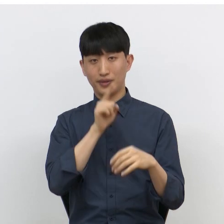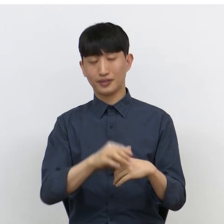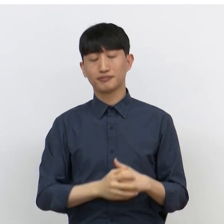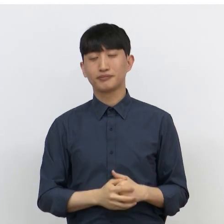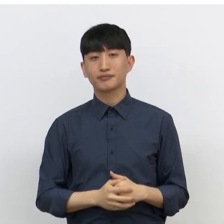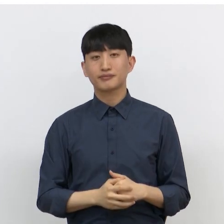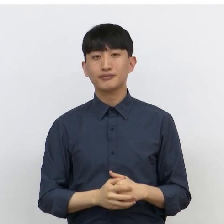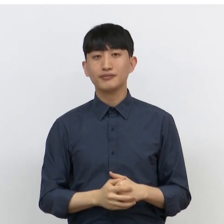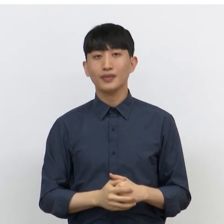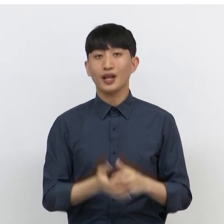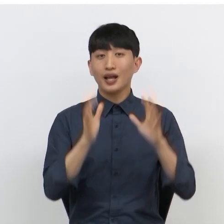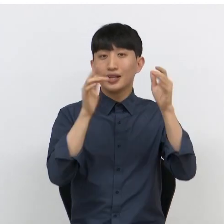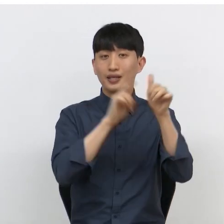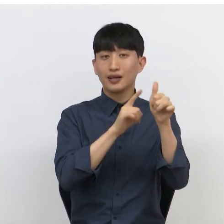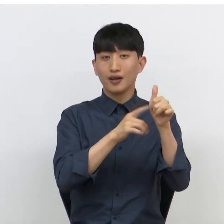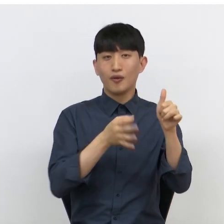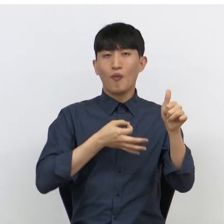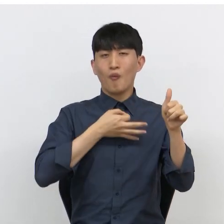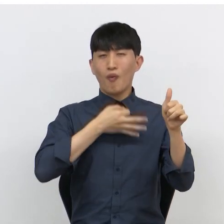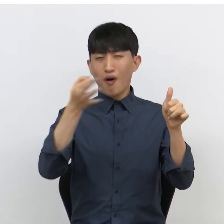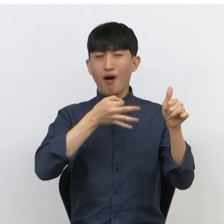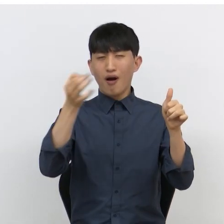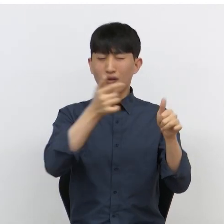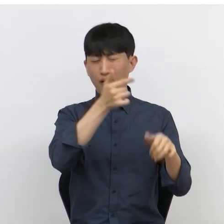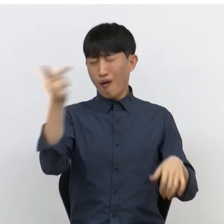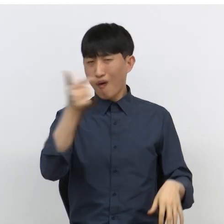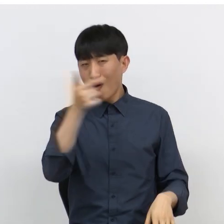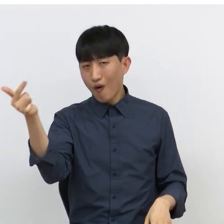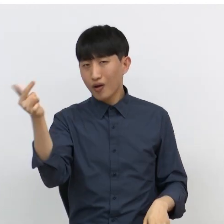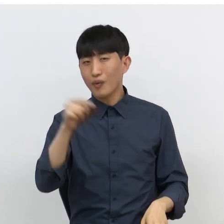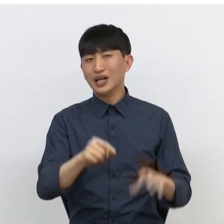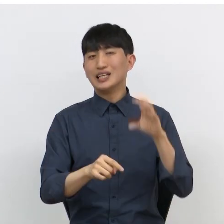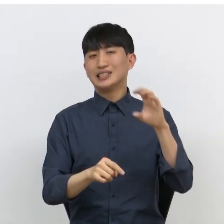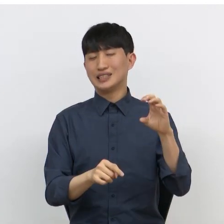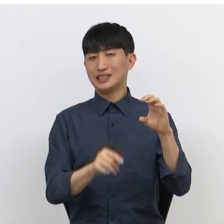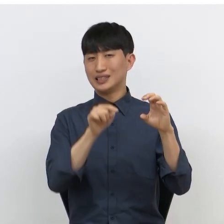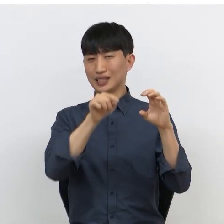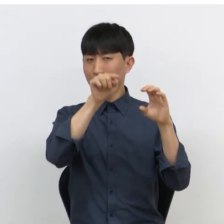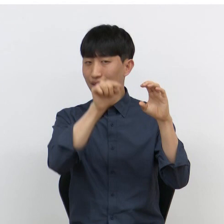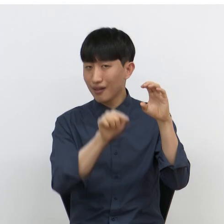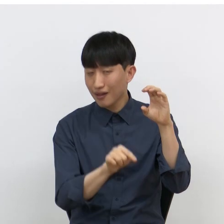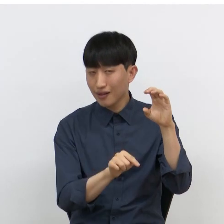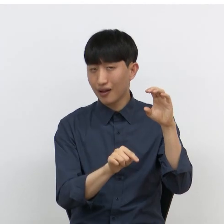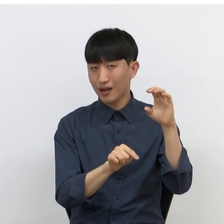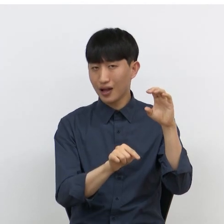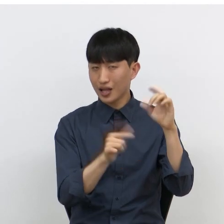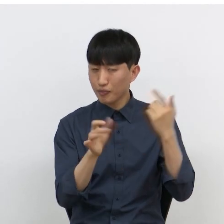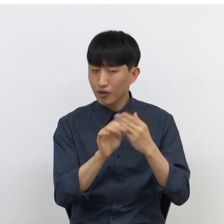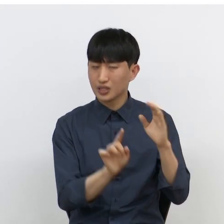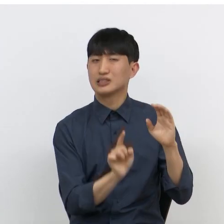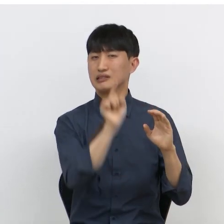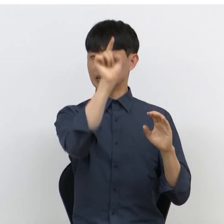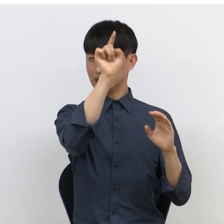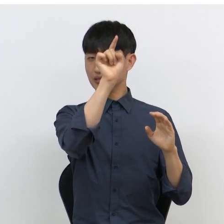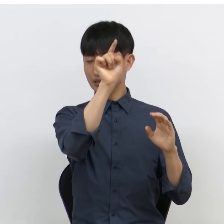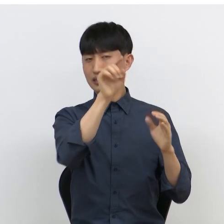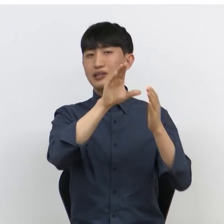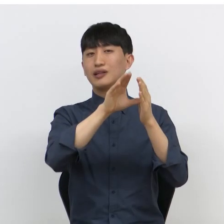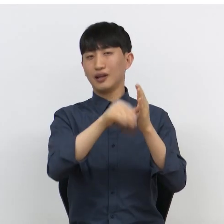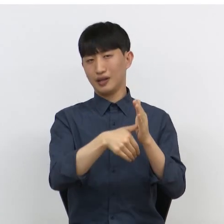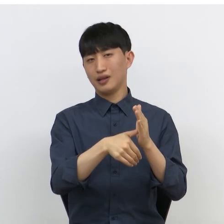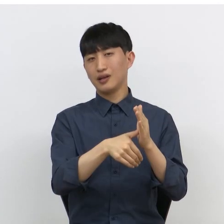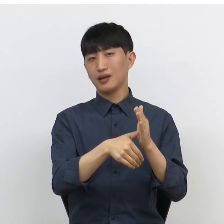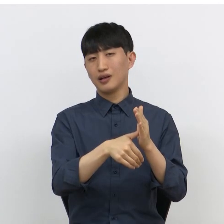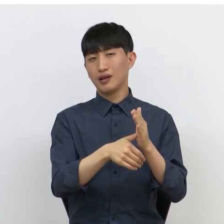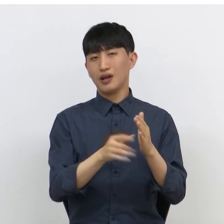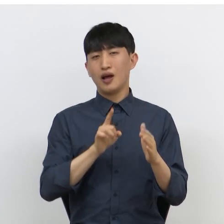같은 경우 목소리가 너무나도 크다, 그것은 C레벨이 너무 낮거나 아니면 너무 크거나 그렇게 설정이 돼 있으면 그렇게